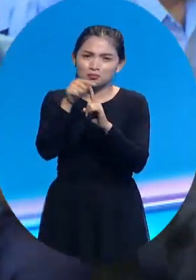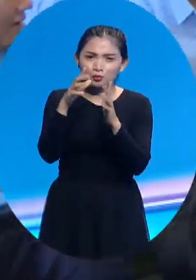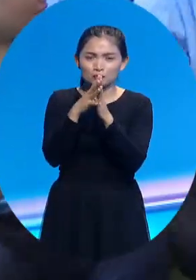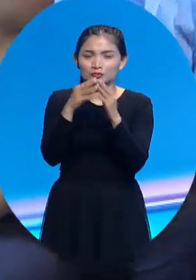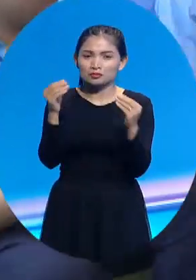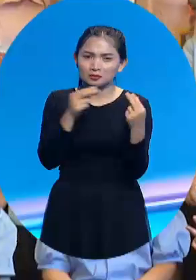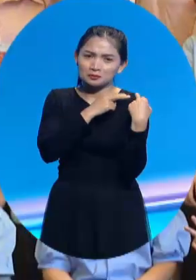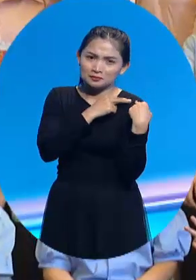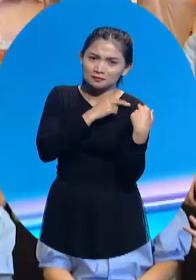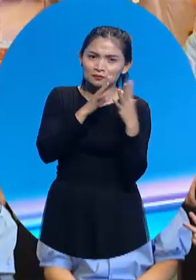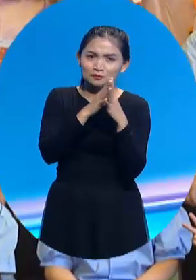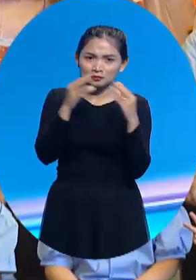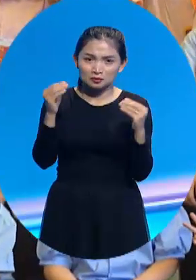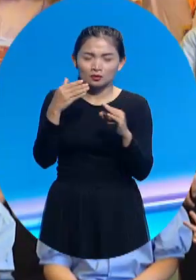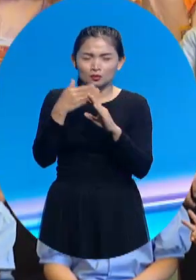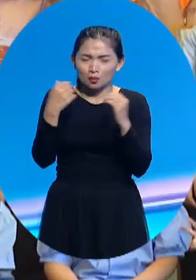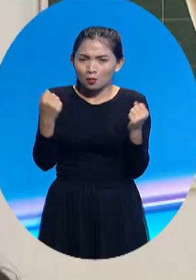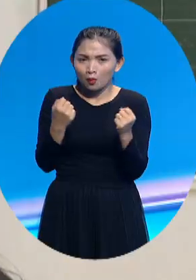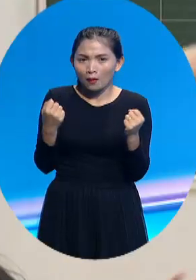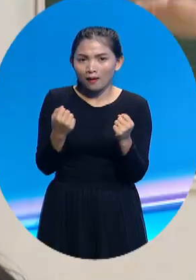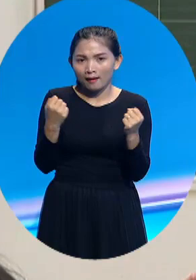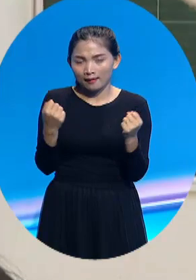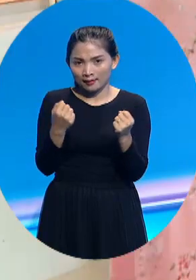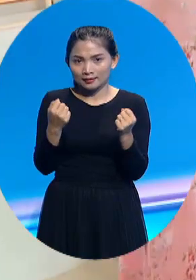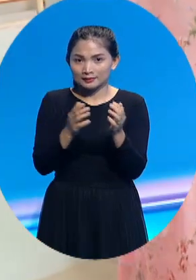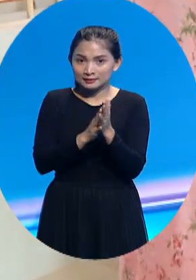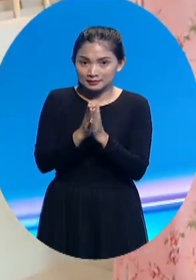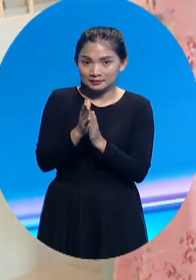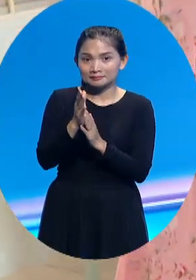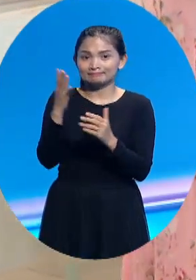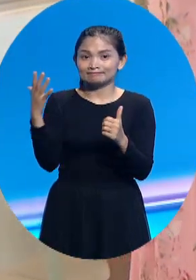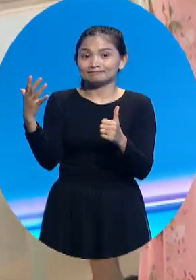cần tháo gỡ, nhà trường quyết tâm nỗ lực tiếp tục đạt được những kết quả đáng khích lệ.